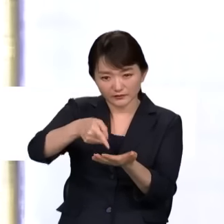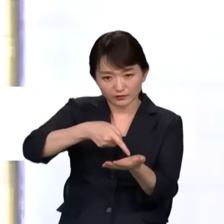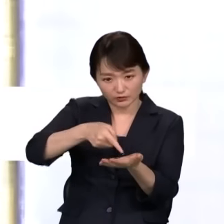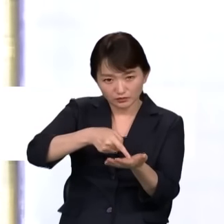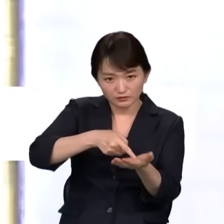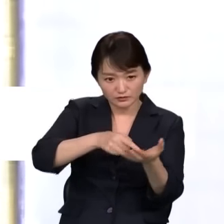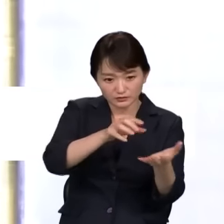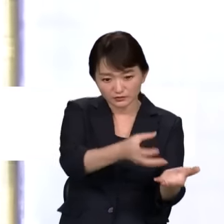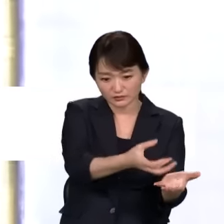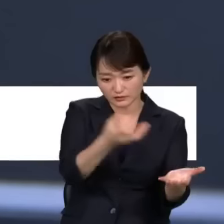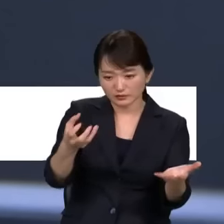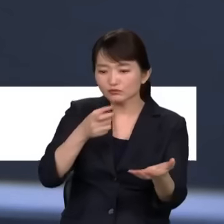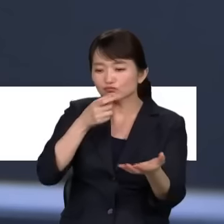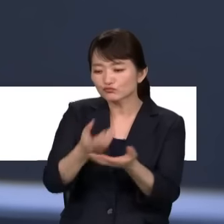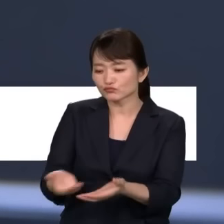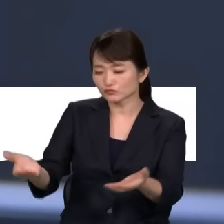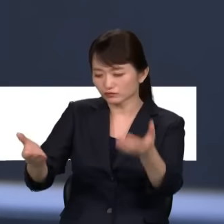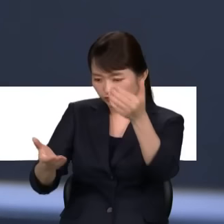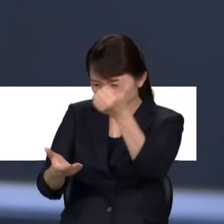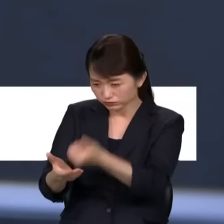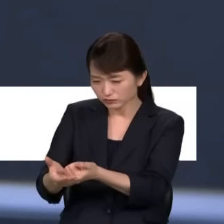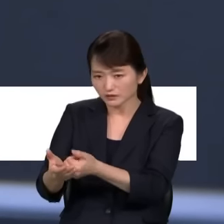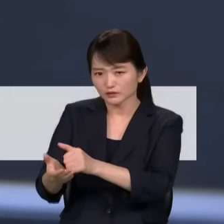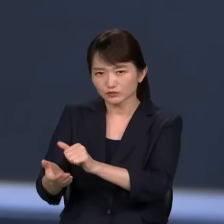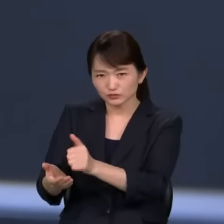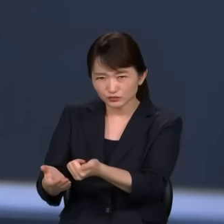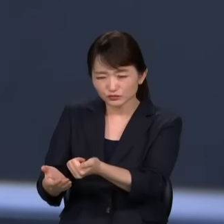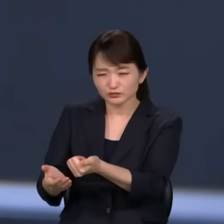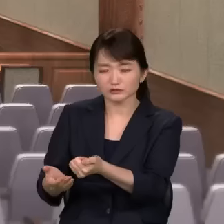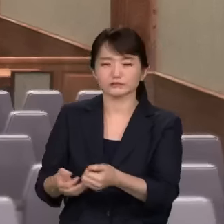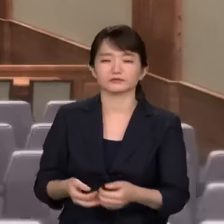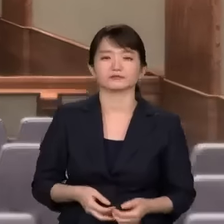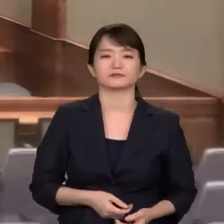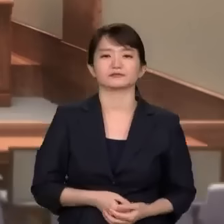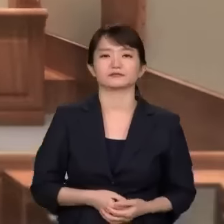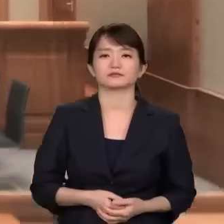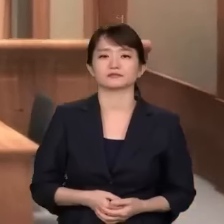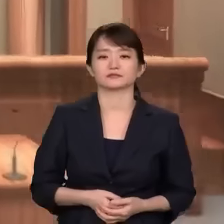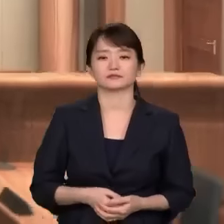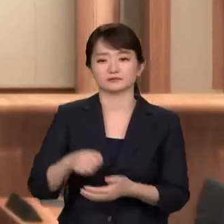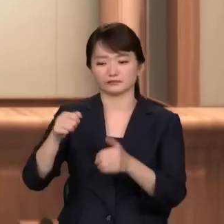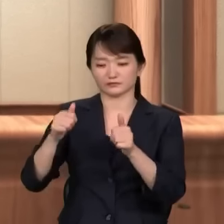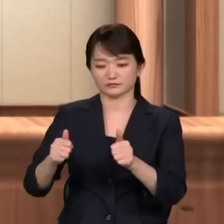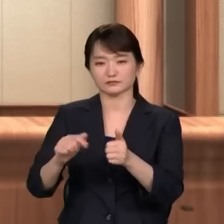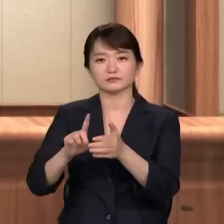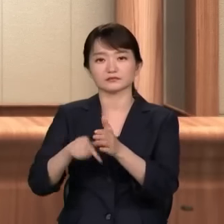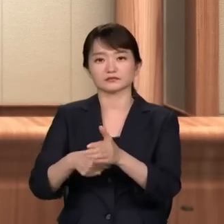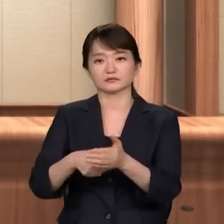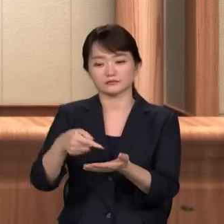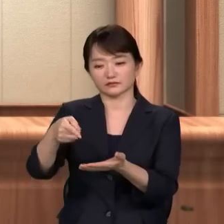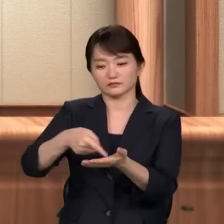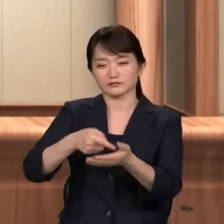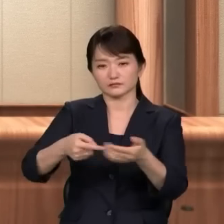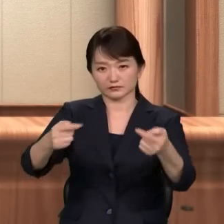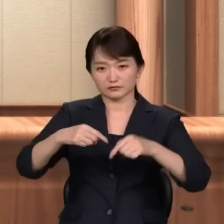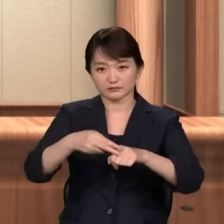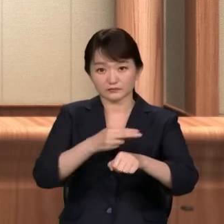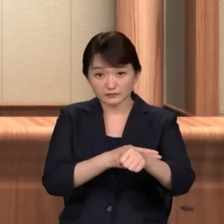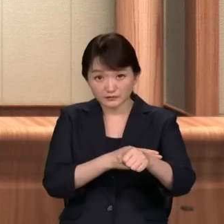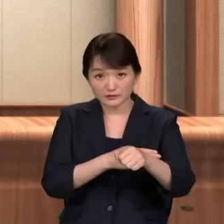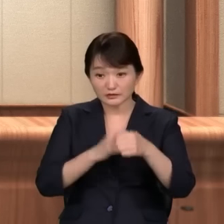담가 질식사를 시키고 시신을 불태워 증거를 없애려 했습니다. 하지만 재판에서 수술에 참여했던 의료진이